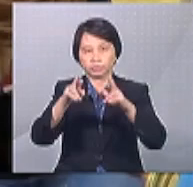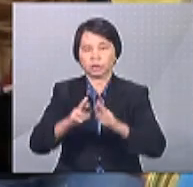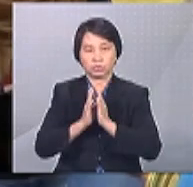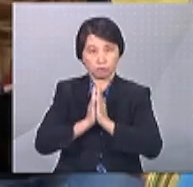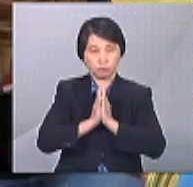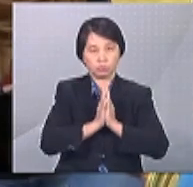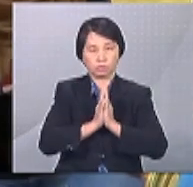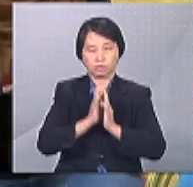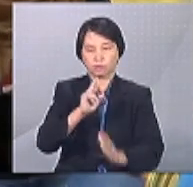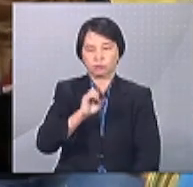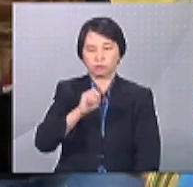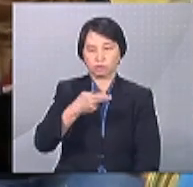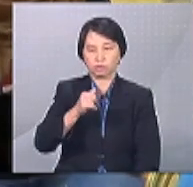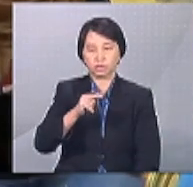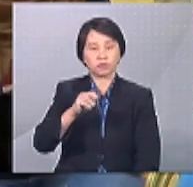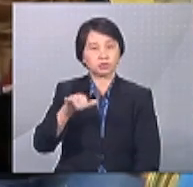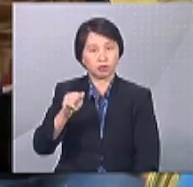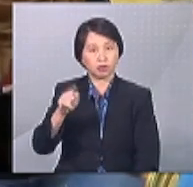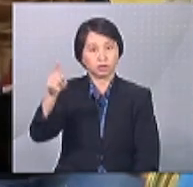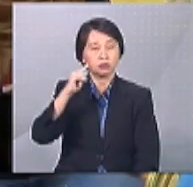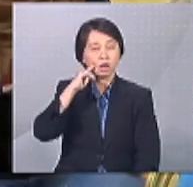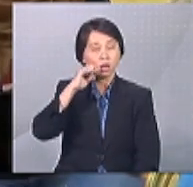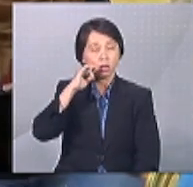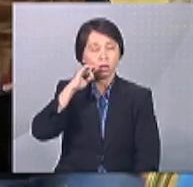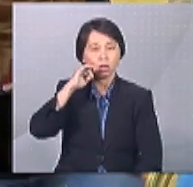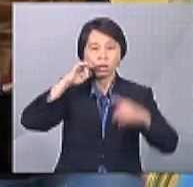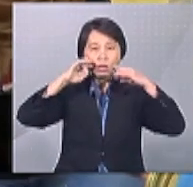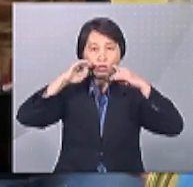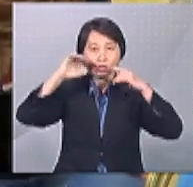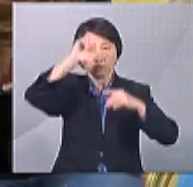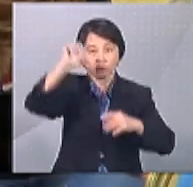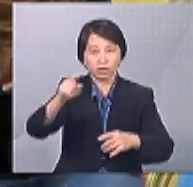di Selayang. Adakah berapa jumlah yang telah pun positif dan juga